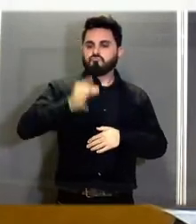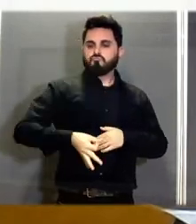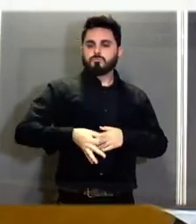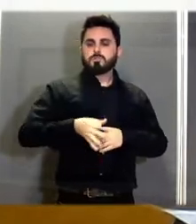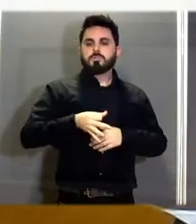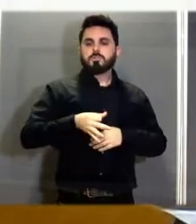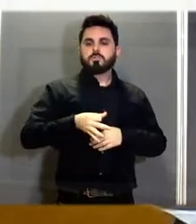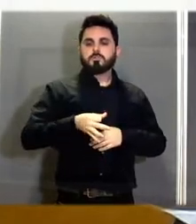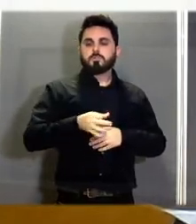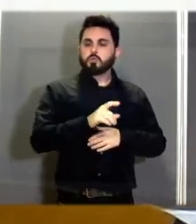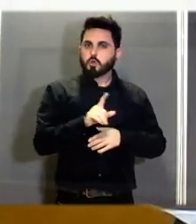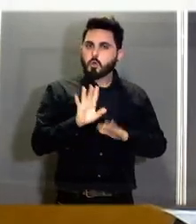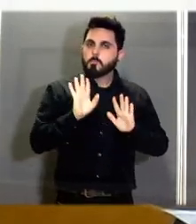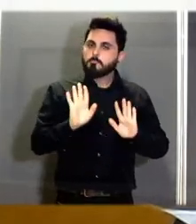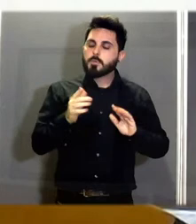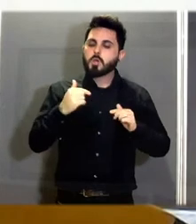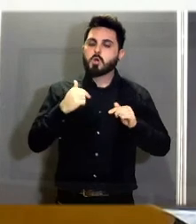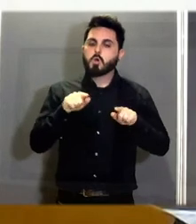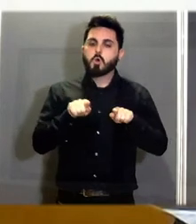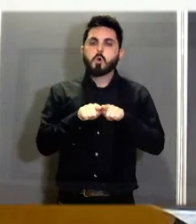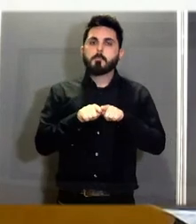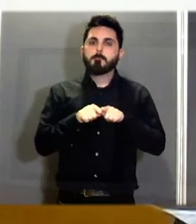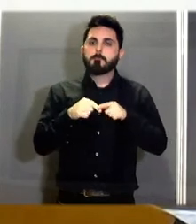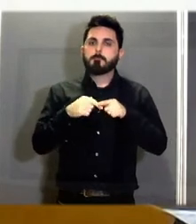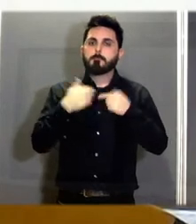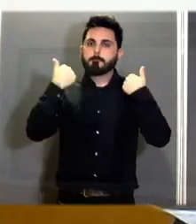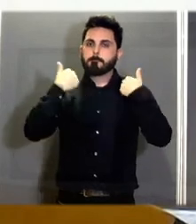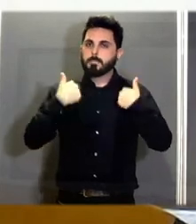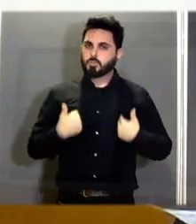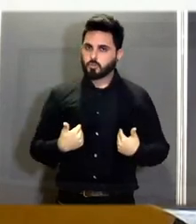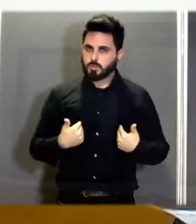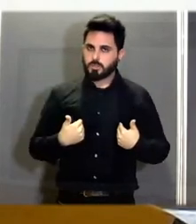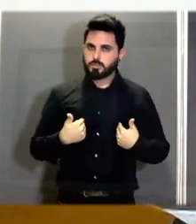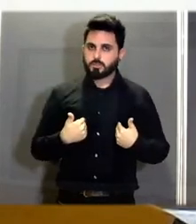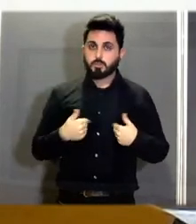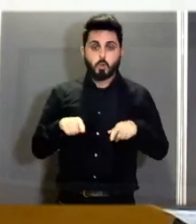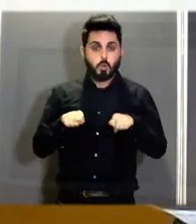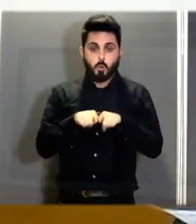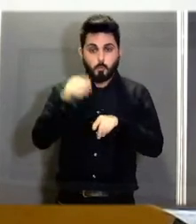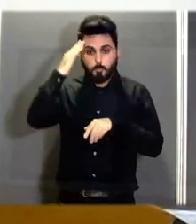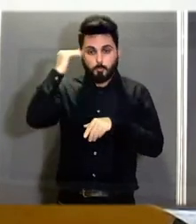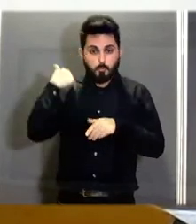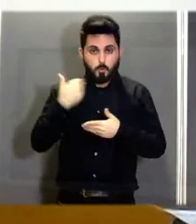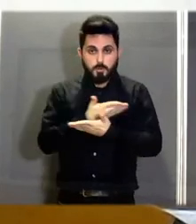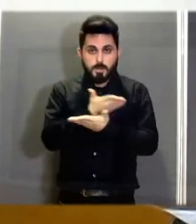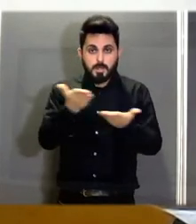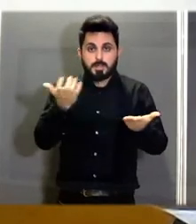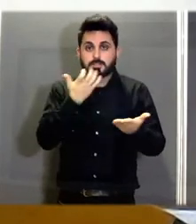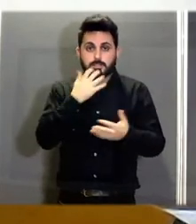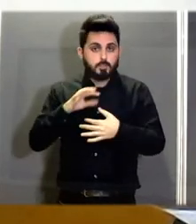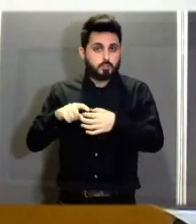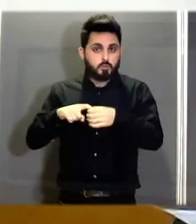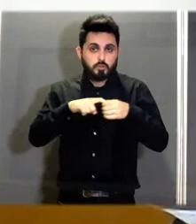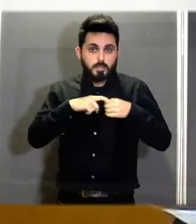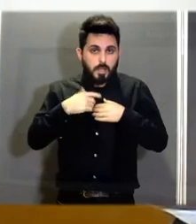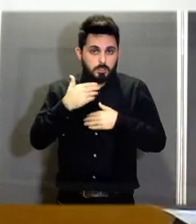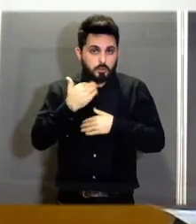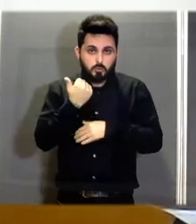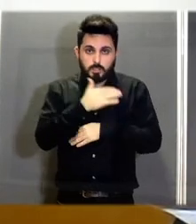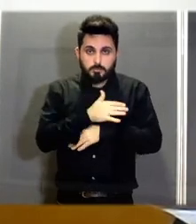com a persones i com a pobles si no sabem ser solidaris i si no sabem també